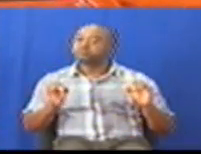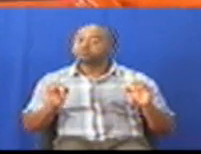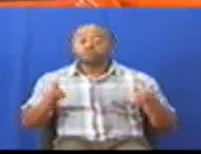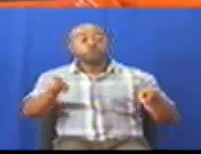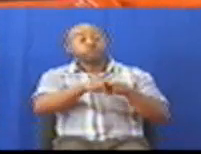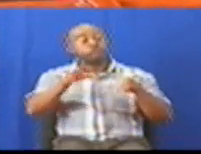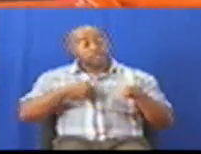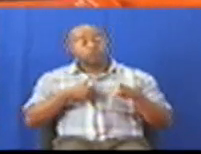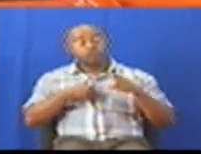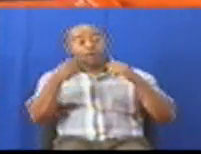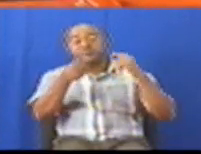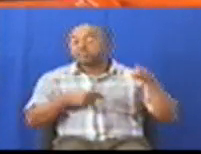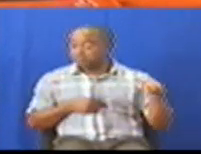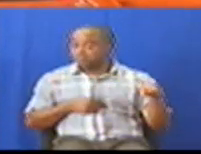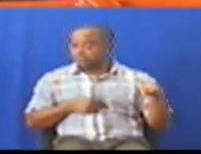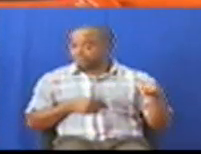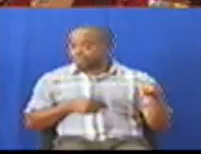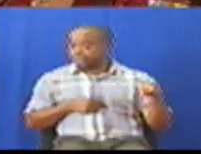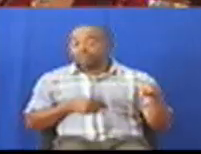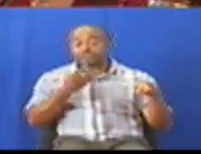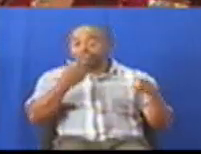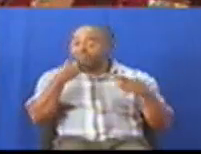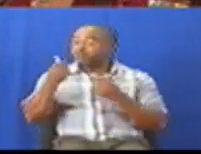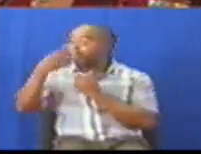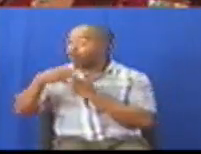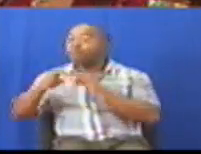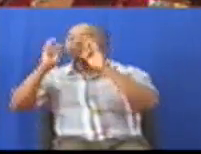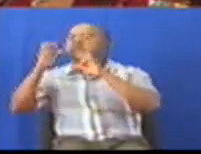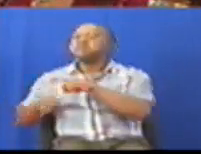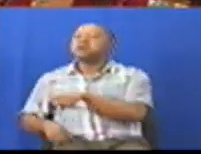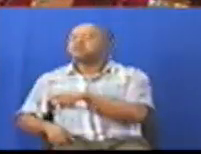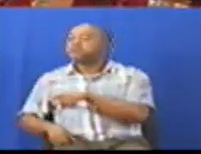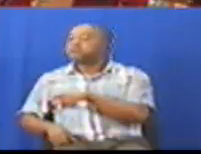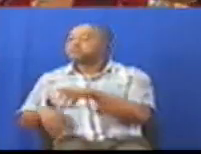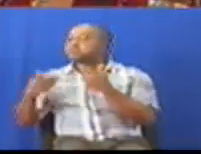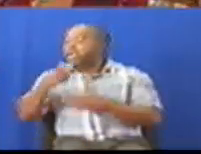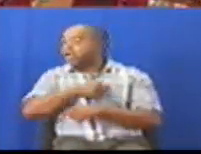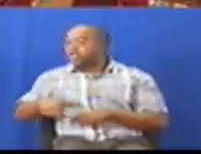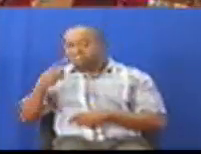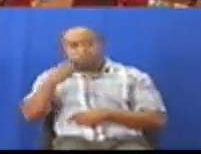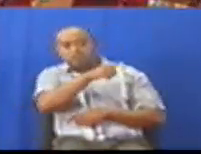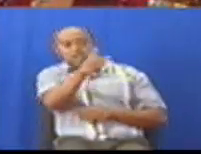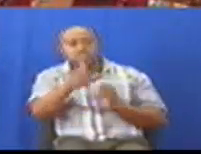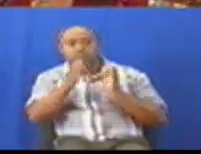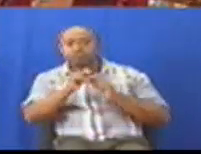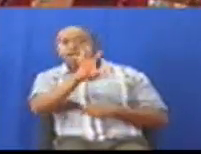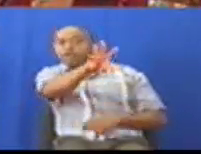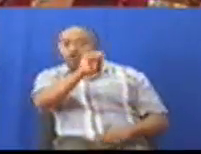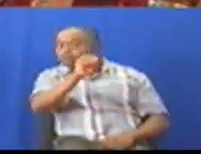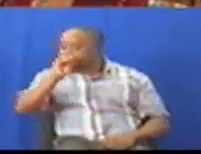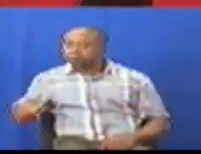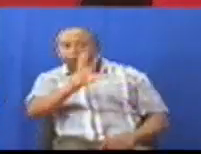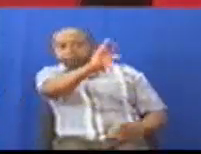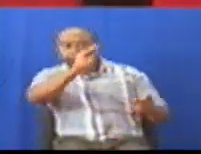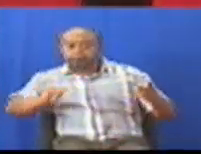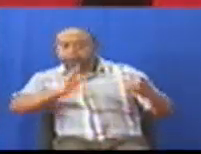wa pili nimekuwa nikiwasikia wanasema amechukua ajenda zetu. Sasa kiongozi afanye nini? Ameona kwenu kuna jambo zuri na ya kwake mazuri